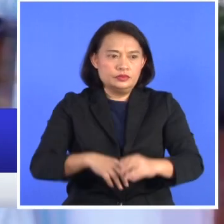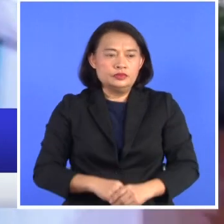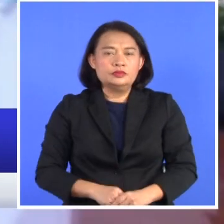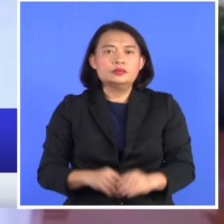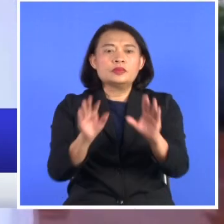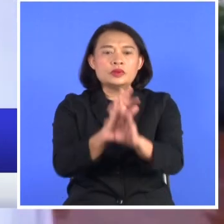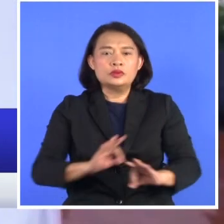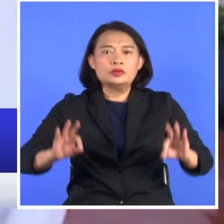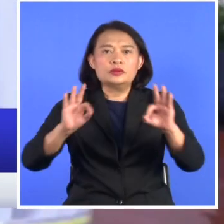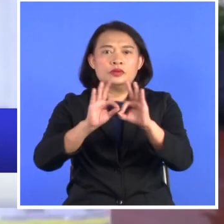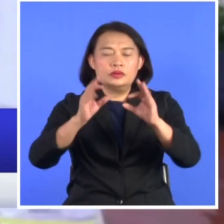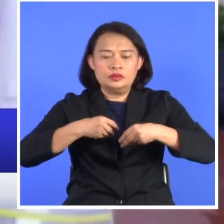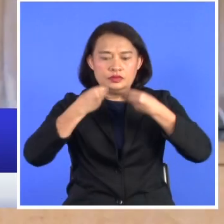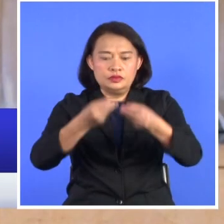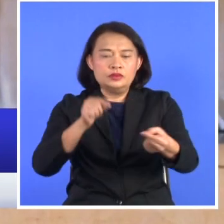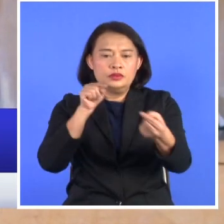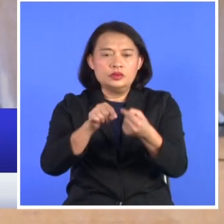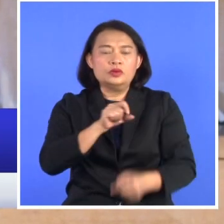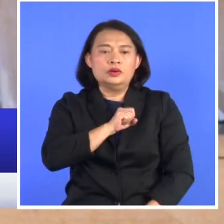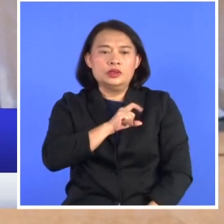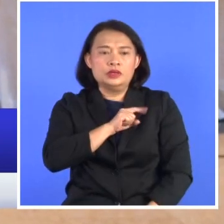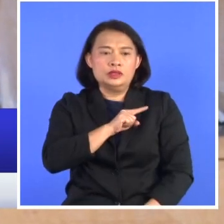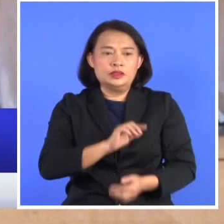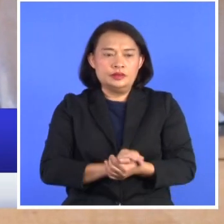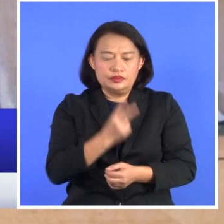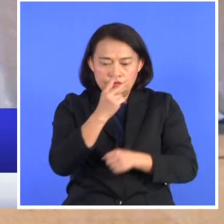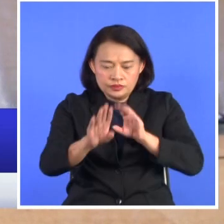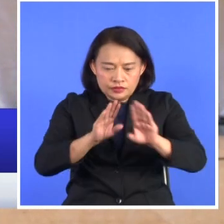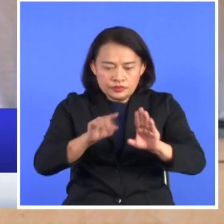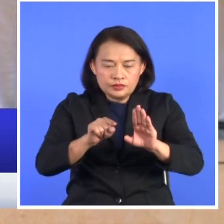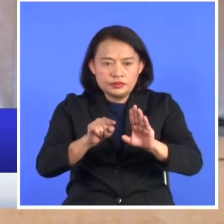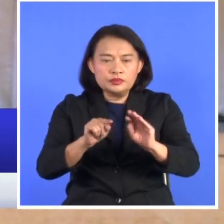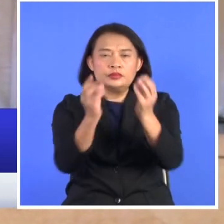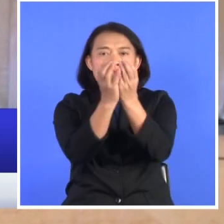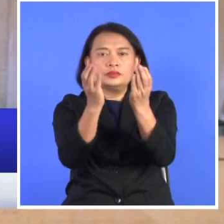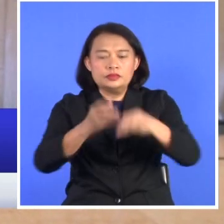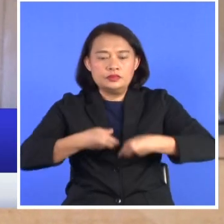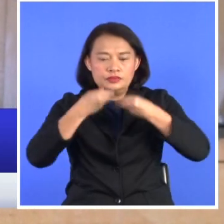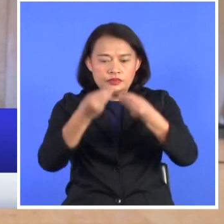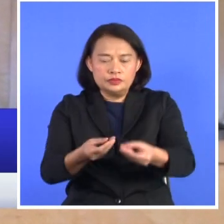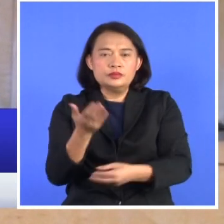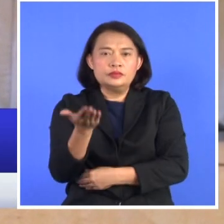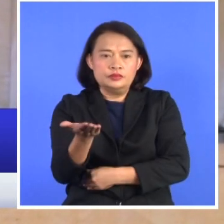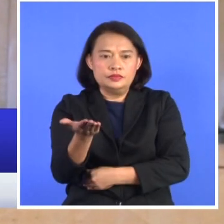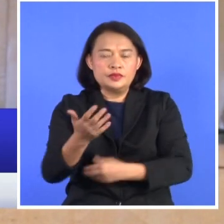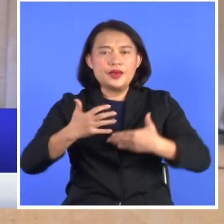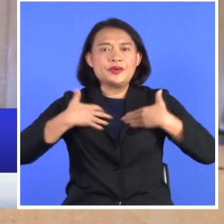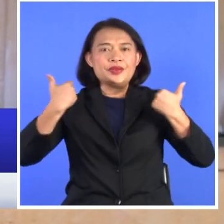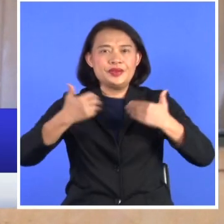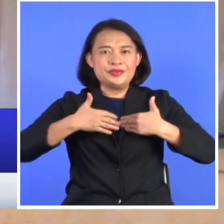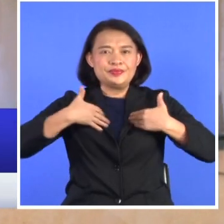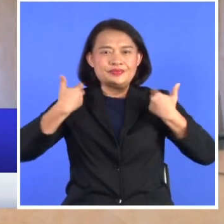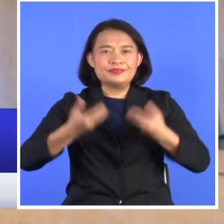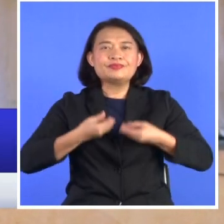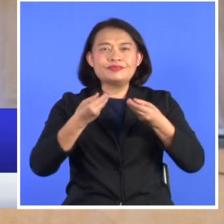สำคัญกับด้านพุทธศาสนาเปรียบเสมือนผู้เปิดประตูทางธรรมให้กับคุณปัญญาเลยค่ะก็มาร่วมแสดงความยินดีในครั้ง